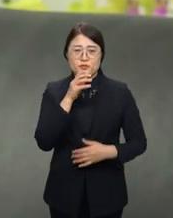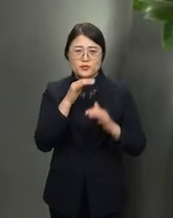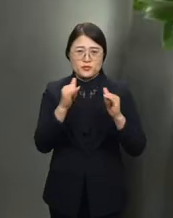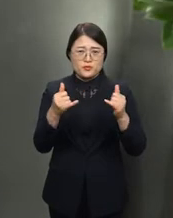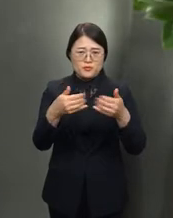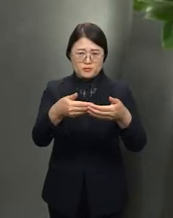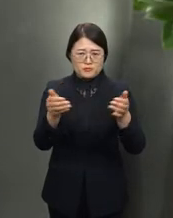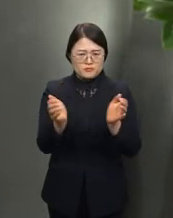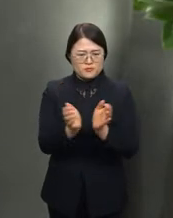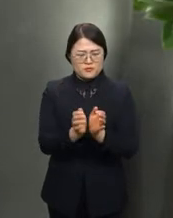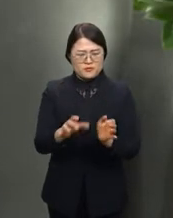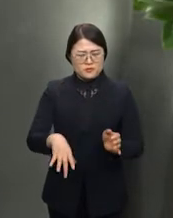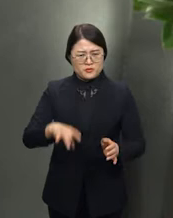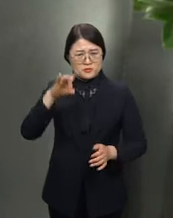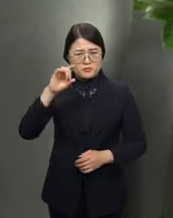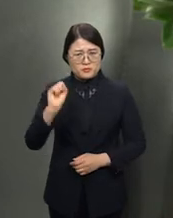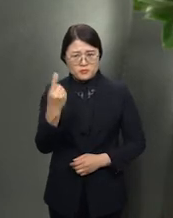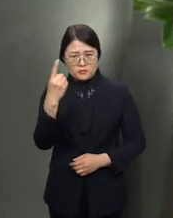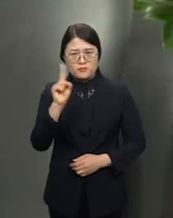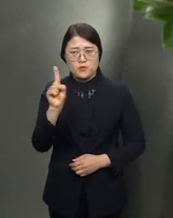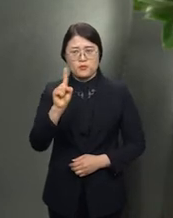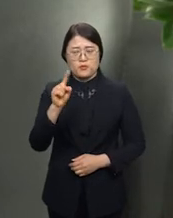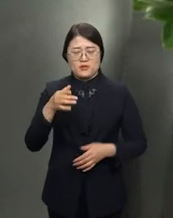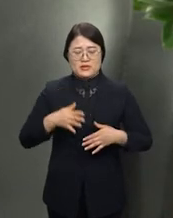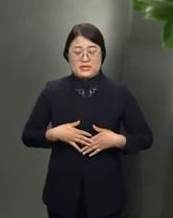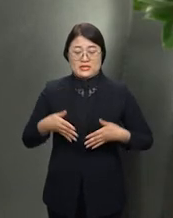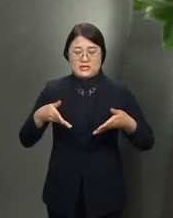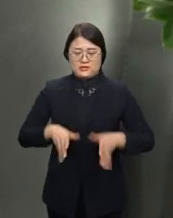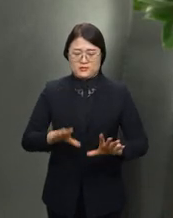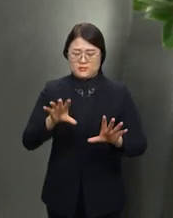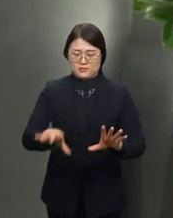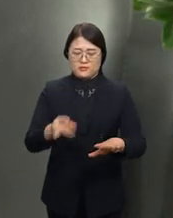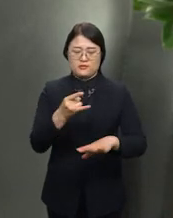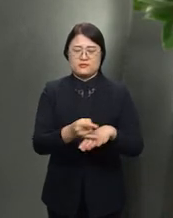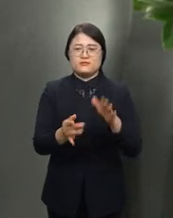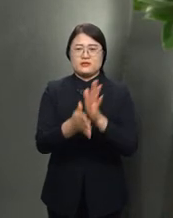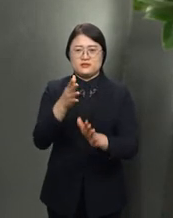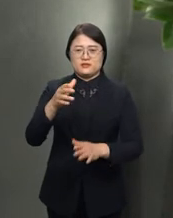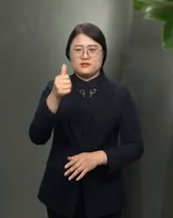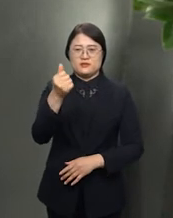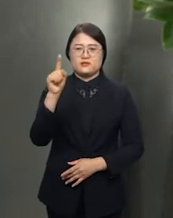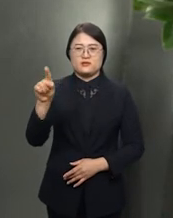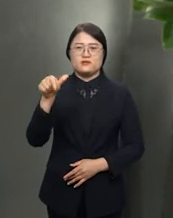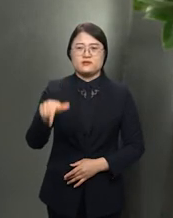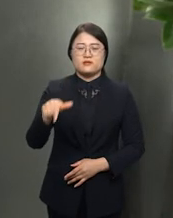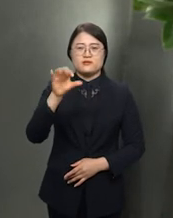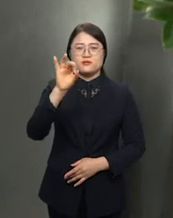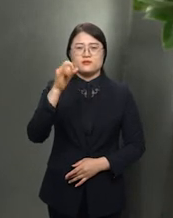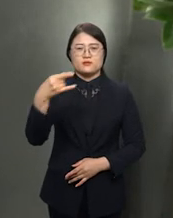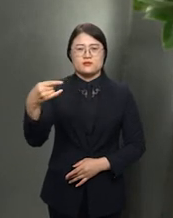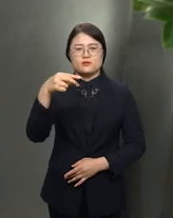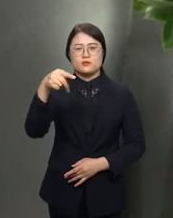것은 제가 태어난 의왕시 학이동